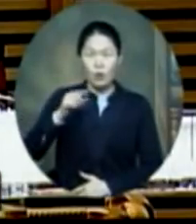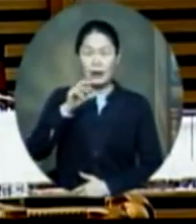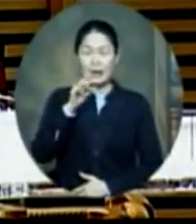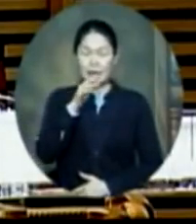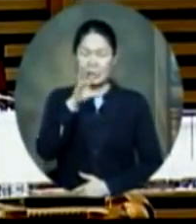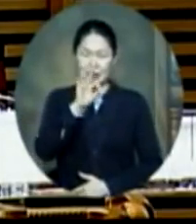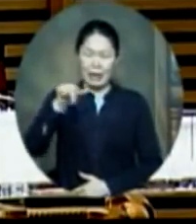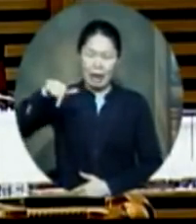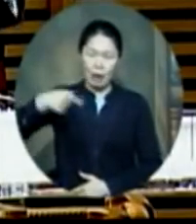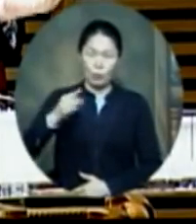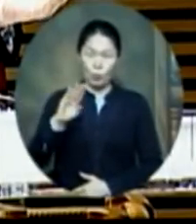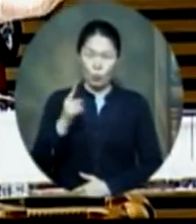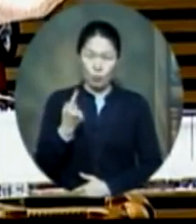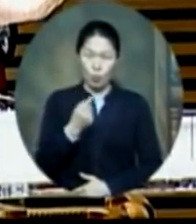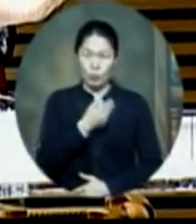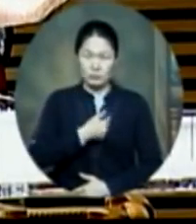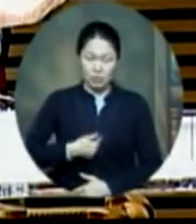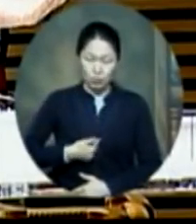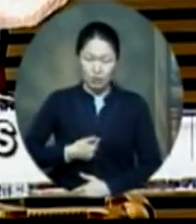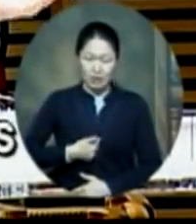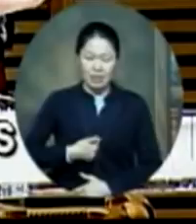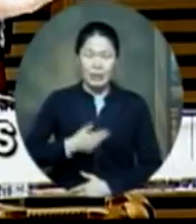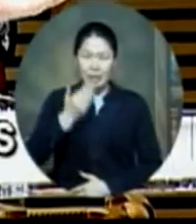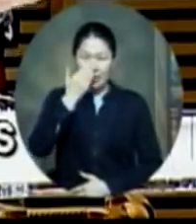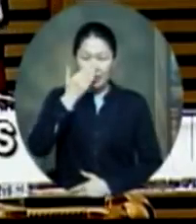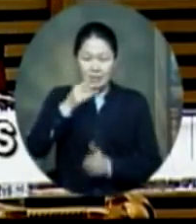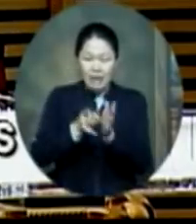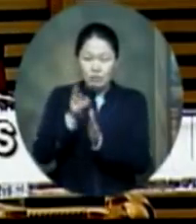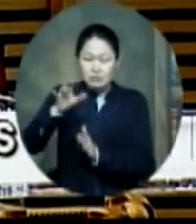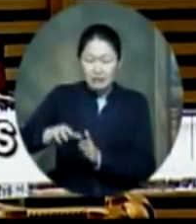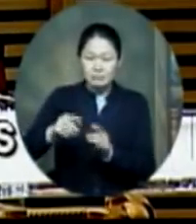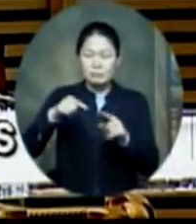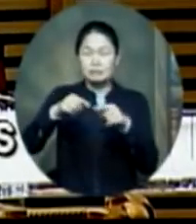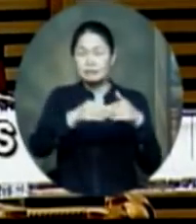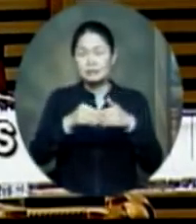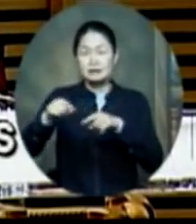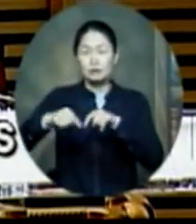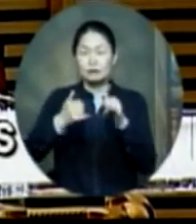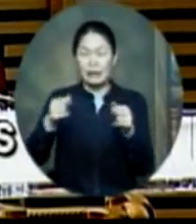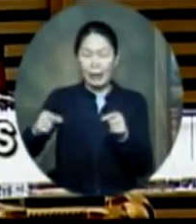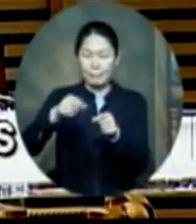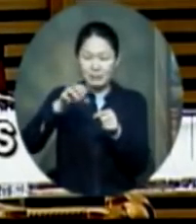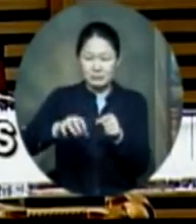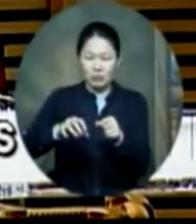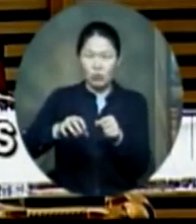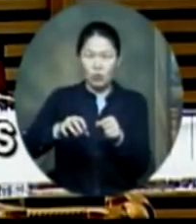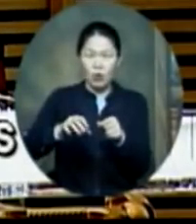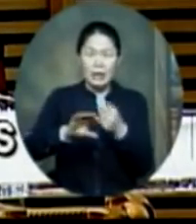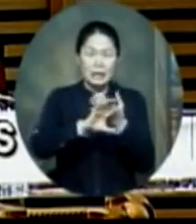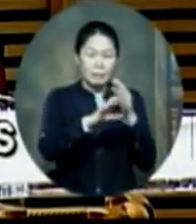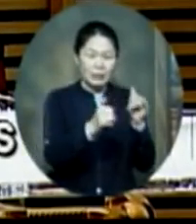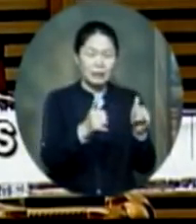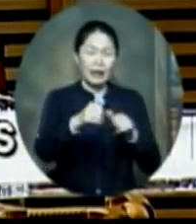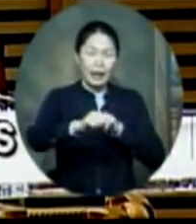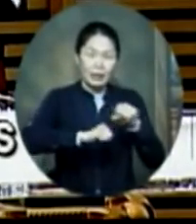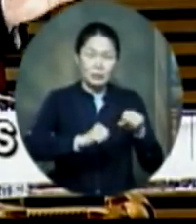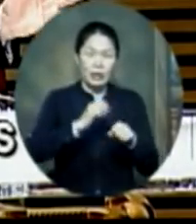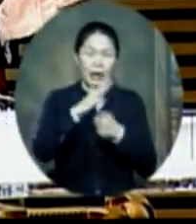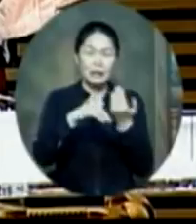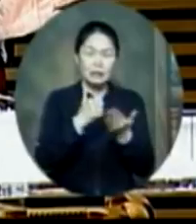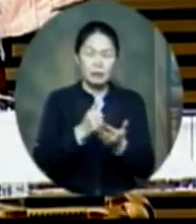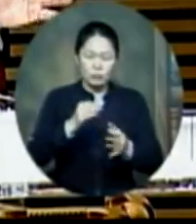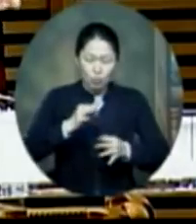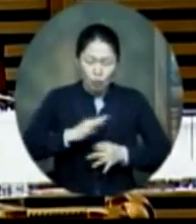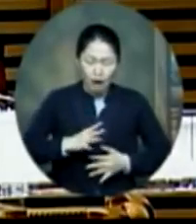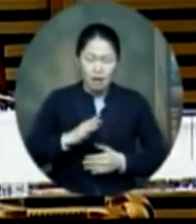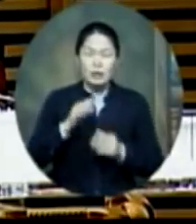비롯한 예루살렘 교회 지도자들 앞에서 그동안 이방인들에게 행하셨던 하나님의 놀라운 선교의